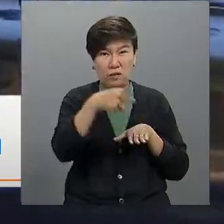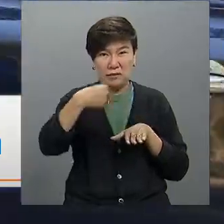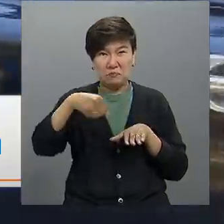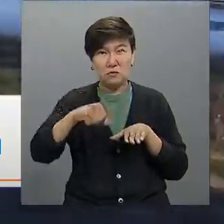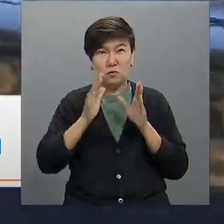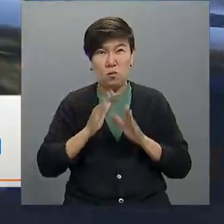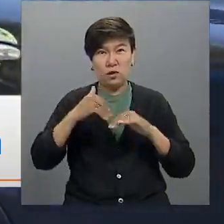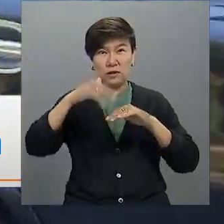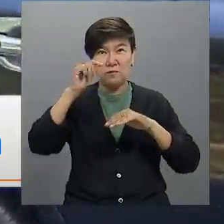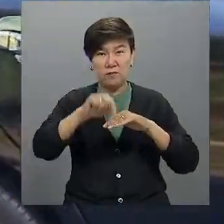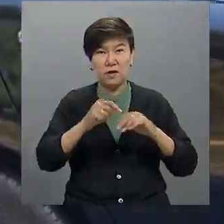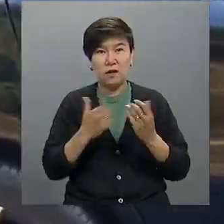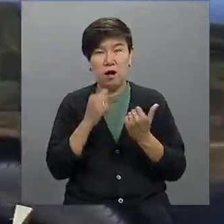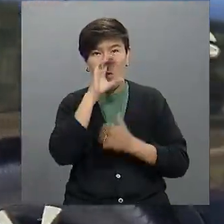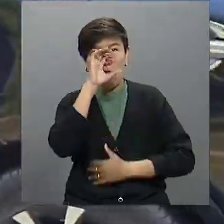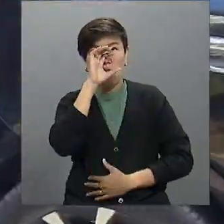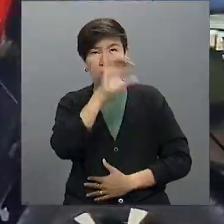ดุค่ะ